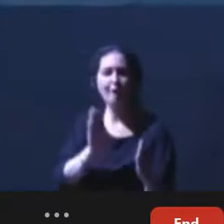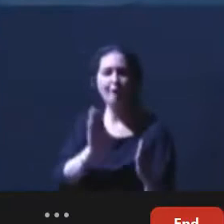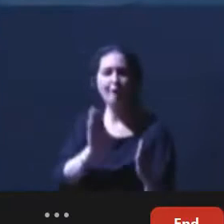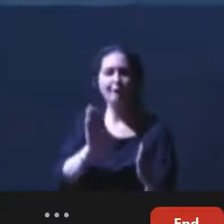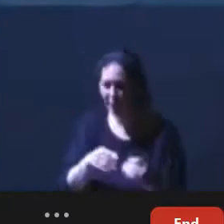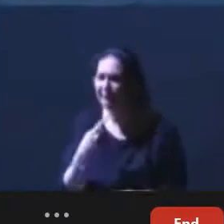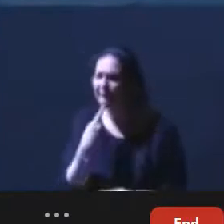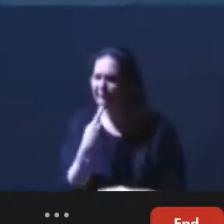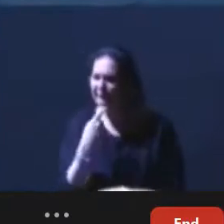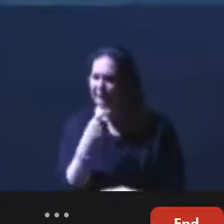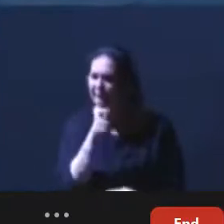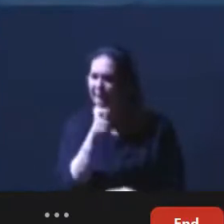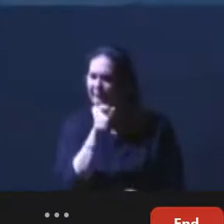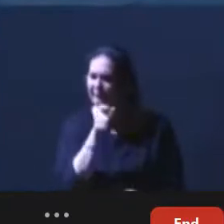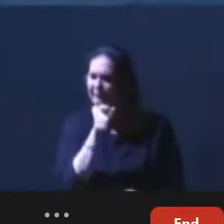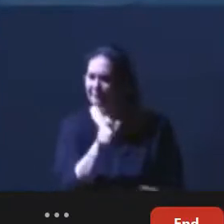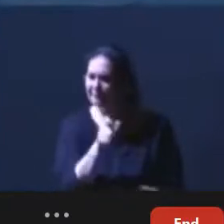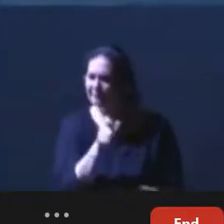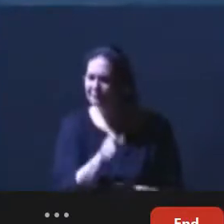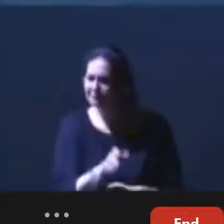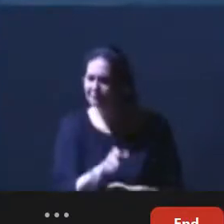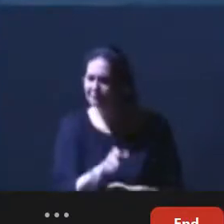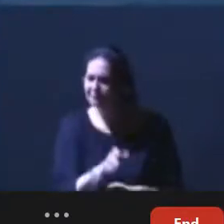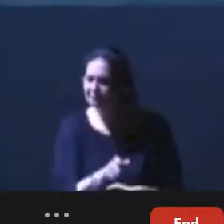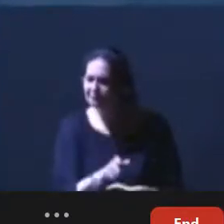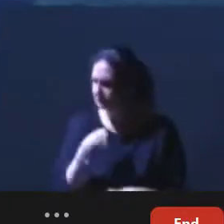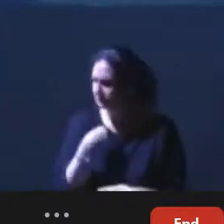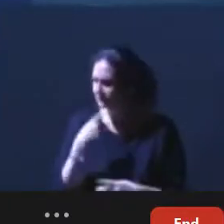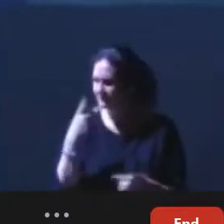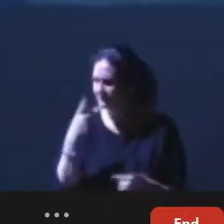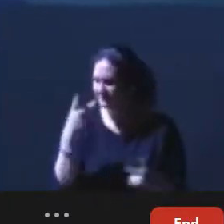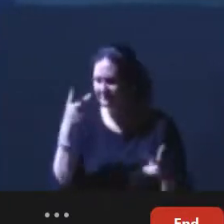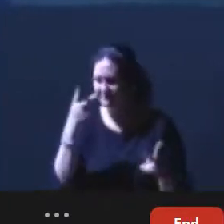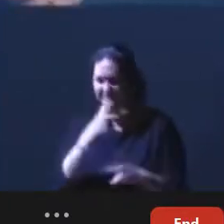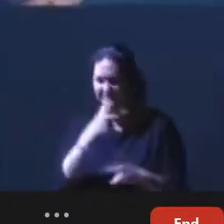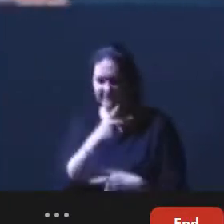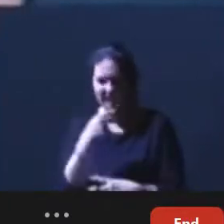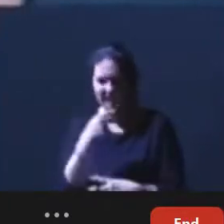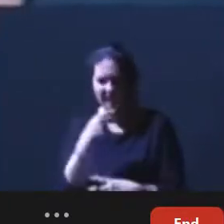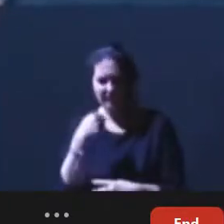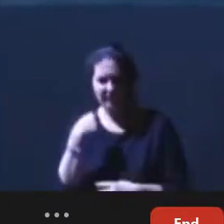cho thể nhân. Thế nhưng